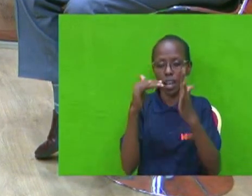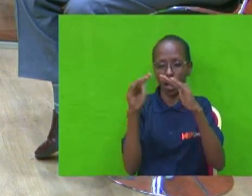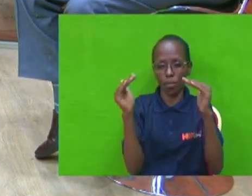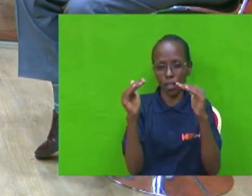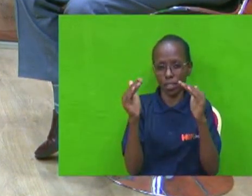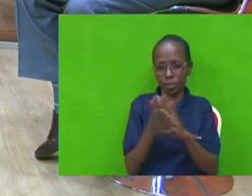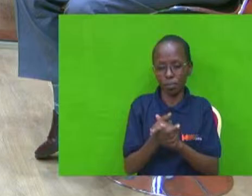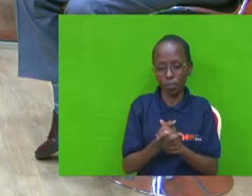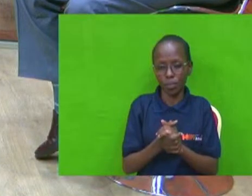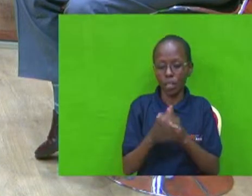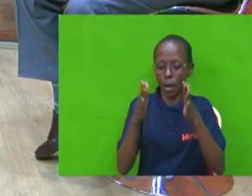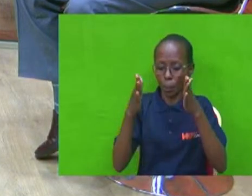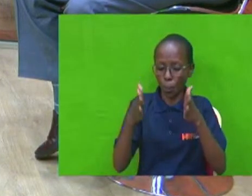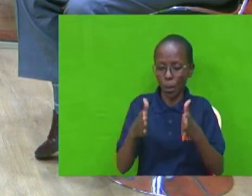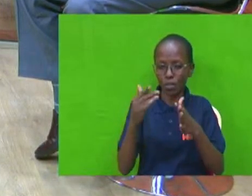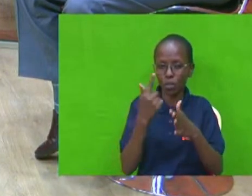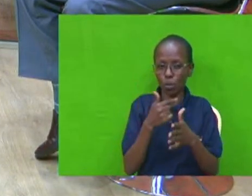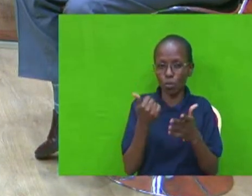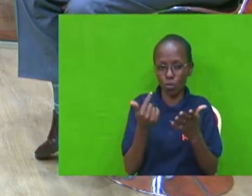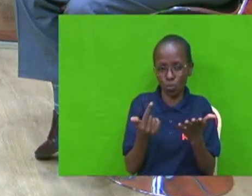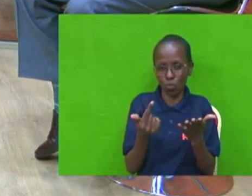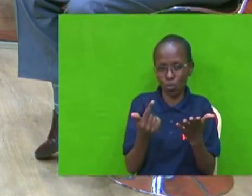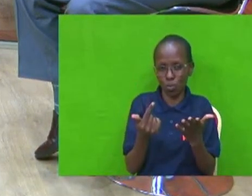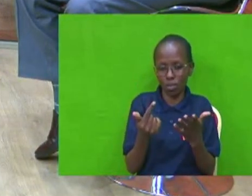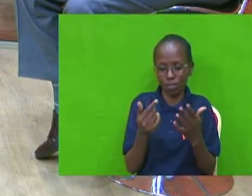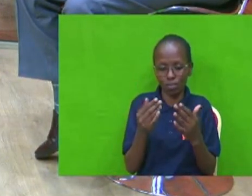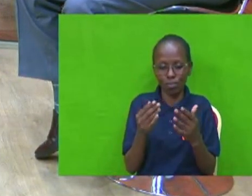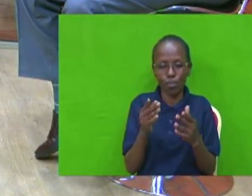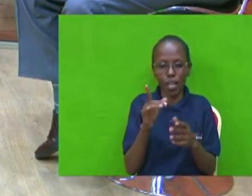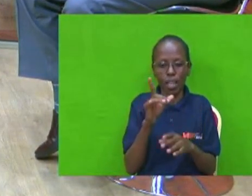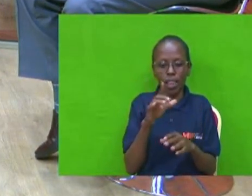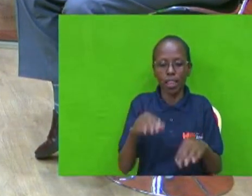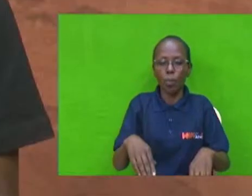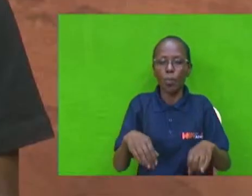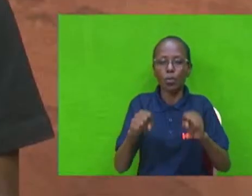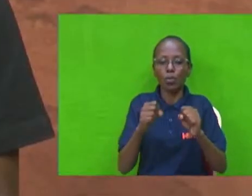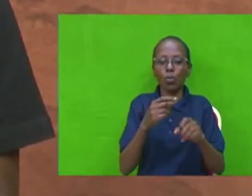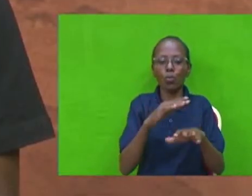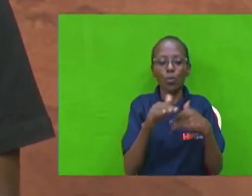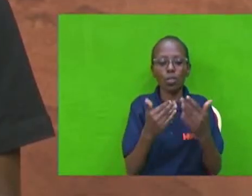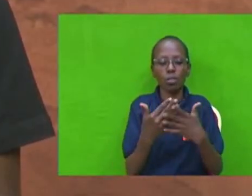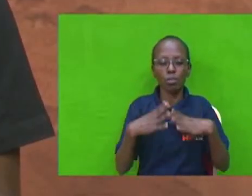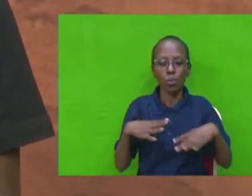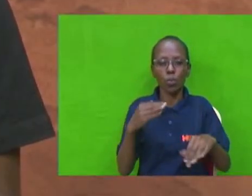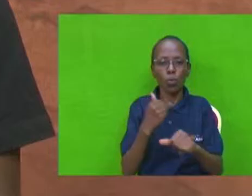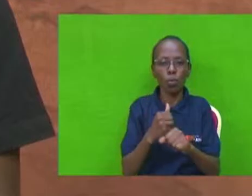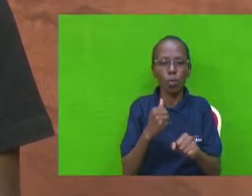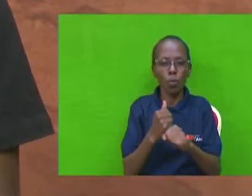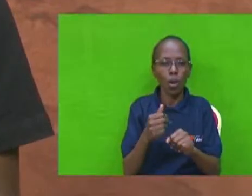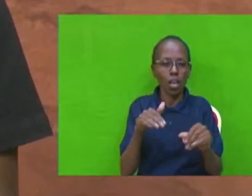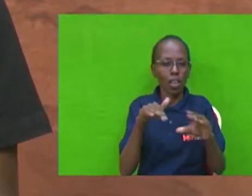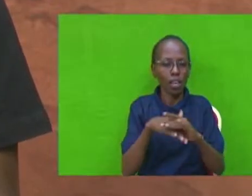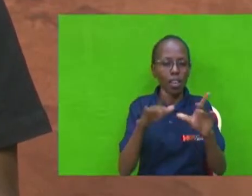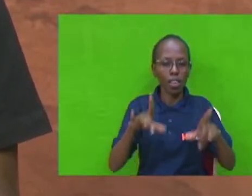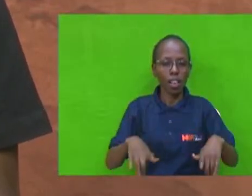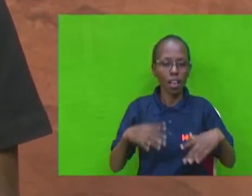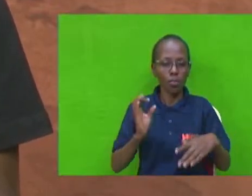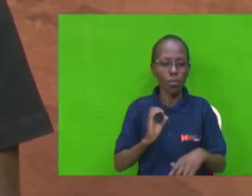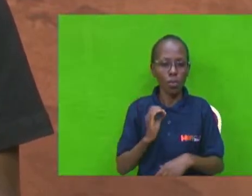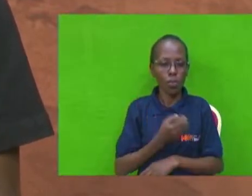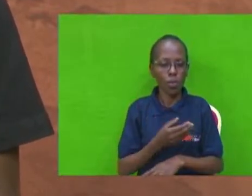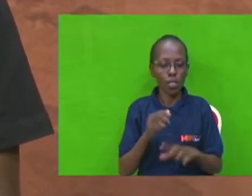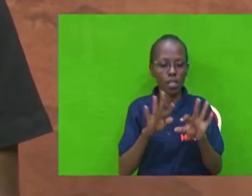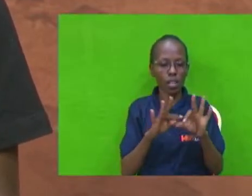Sasa yule ambaye amejaliwa kuwa bwana wa hawa ambao wanafanya kazi katika maisha yetu na boma